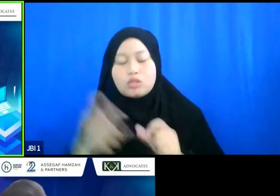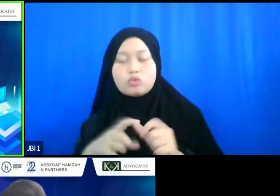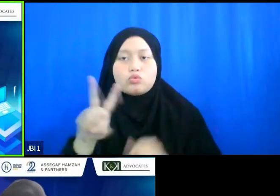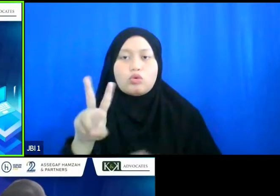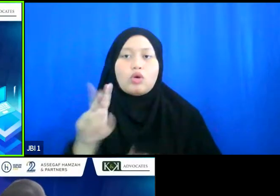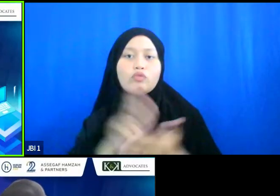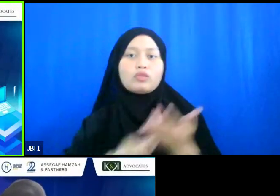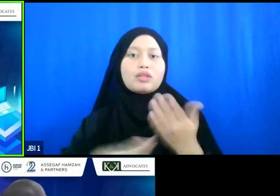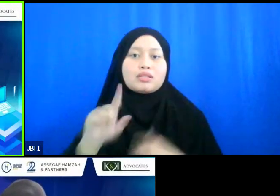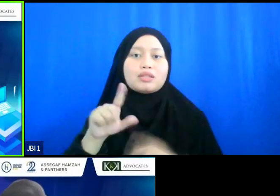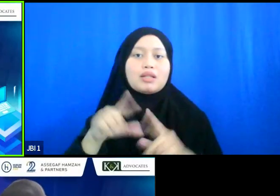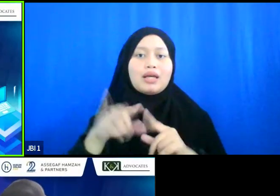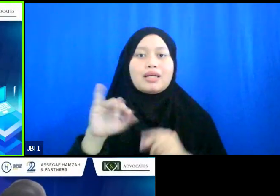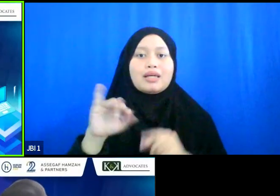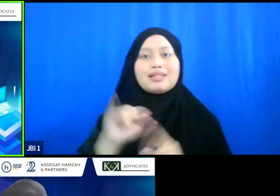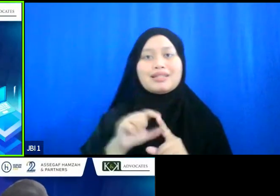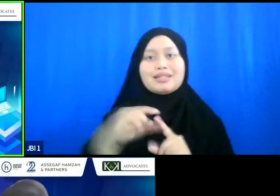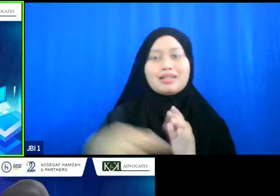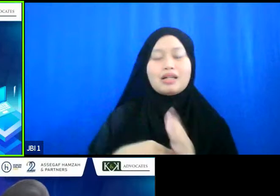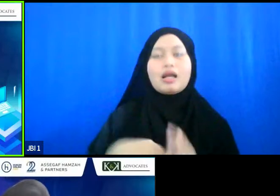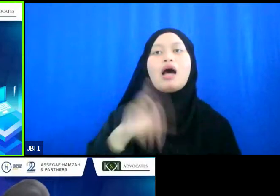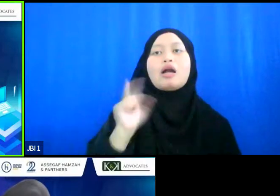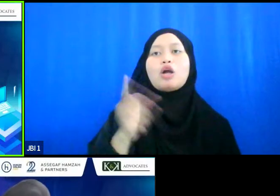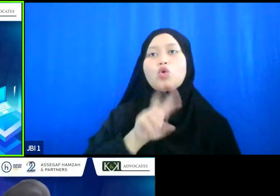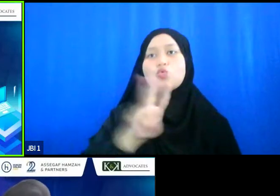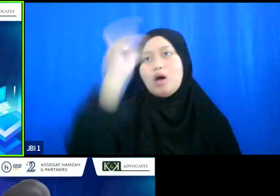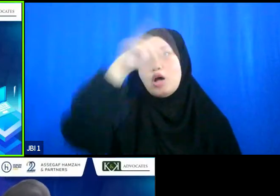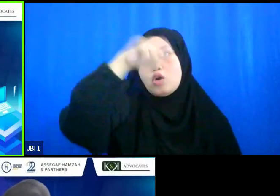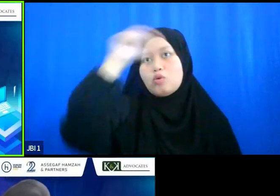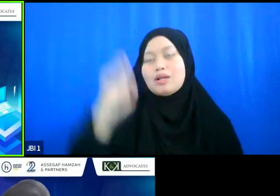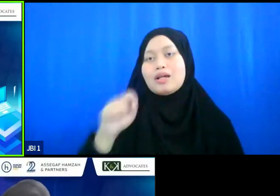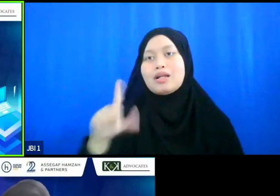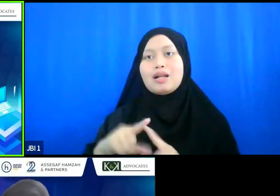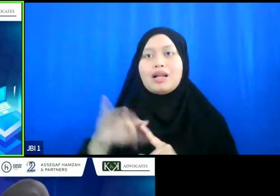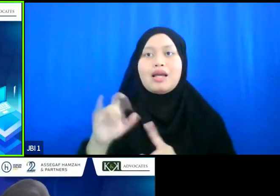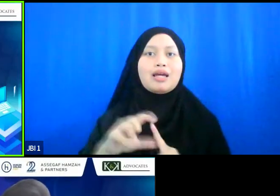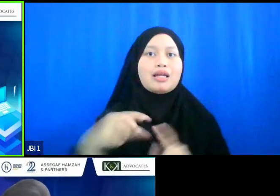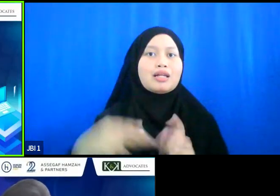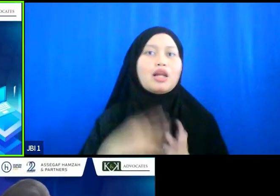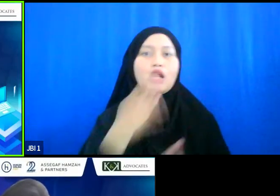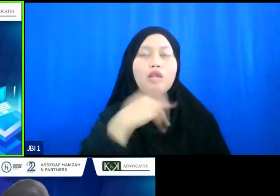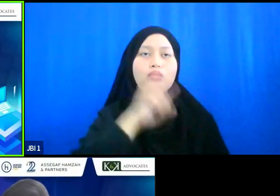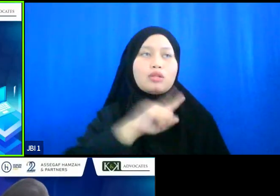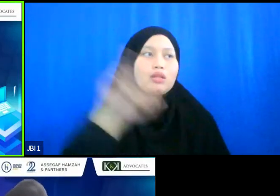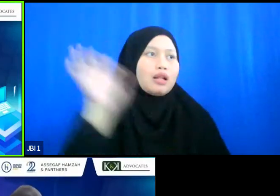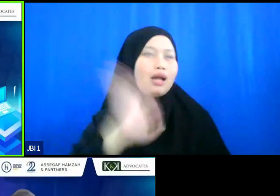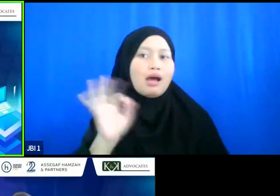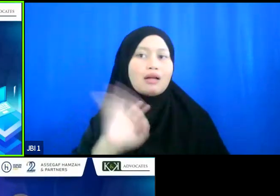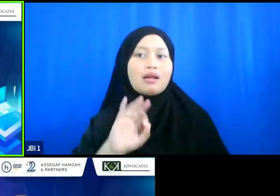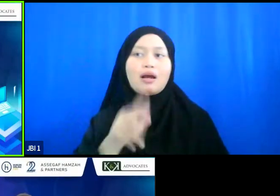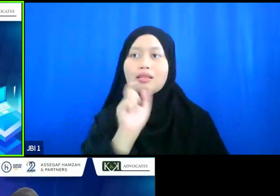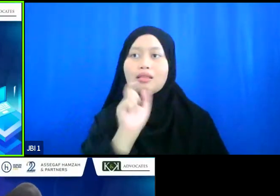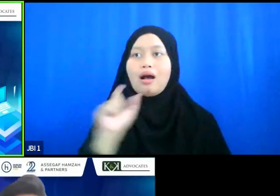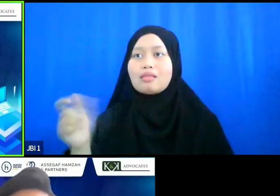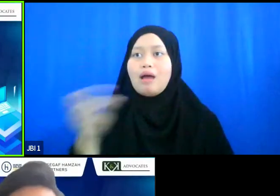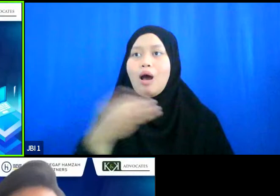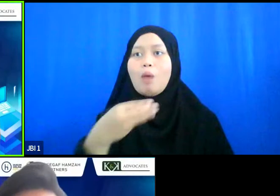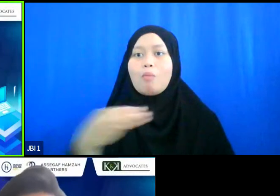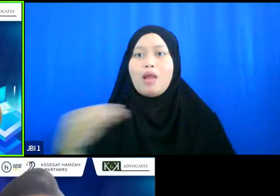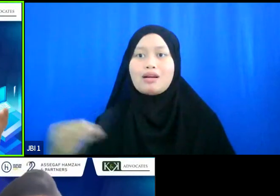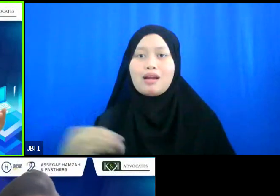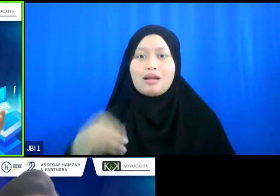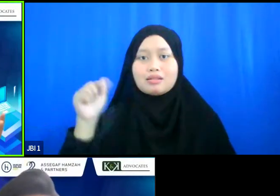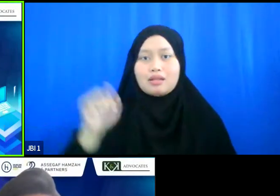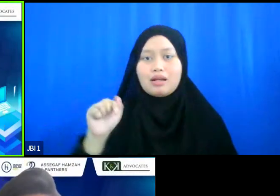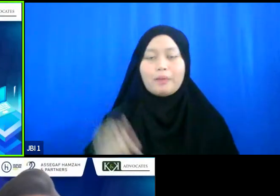di pagi hari ini keuntungan enggak ada istilah Bahasa Belanda yang digunakan ya Hah saya persilahkan Eh